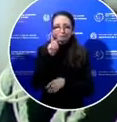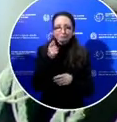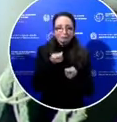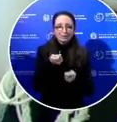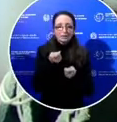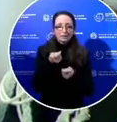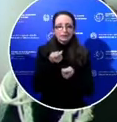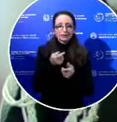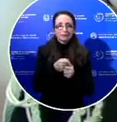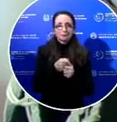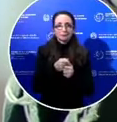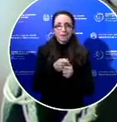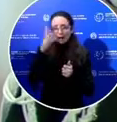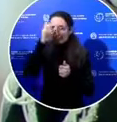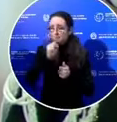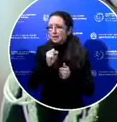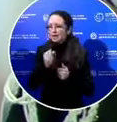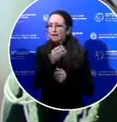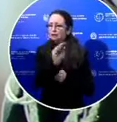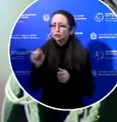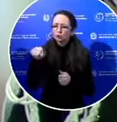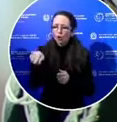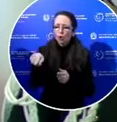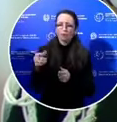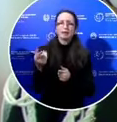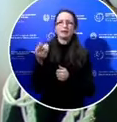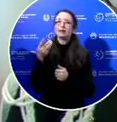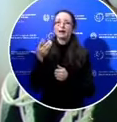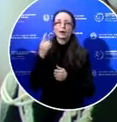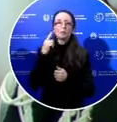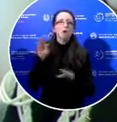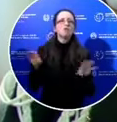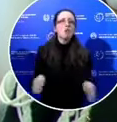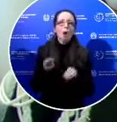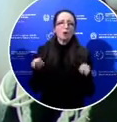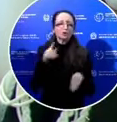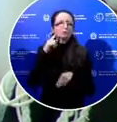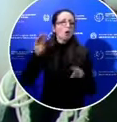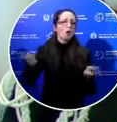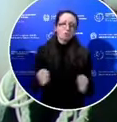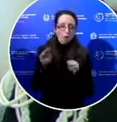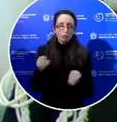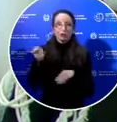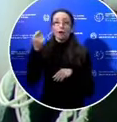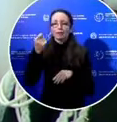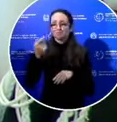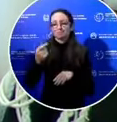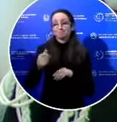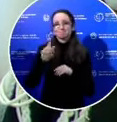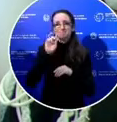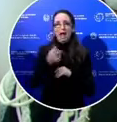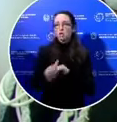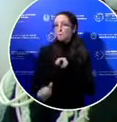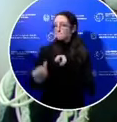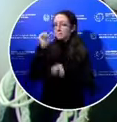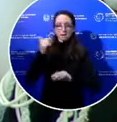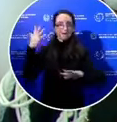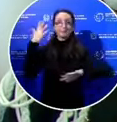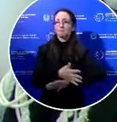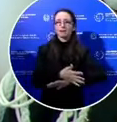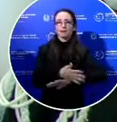colmare questo vuoto? E quindi intervenire prima, non soltanto con degli interventi ex post. Dobbiamo lavorare